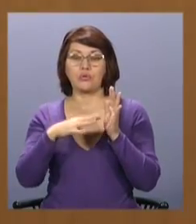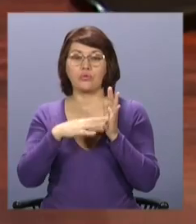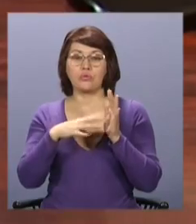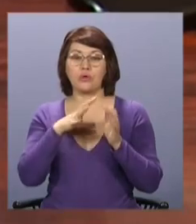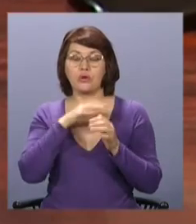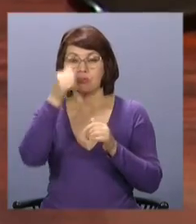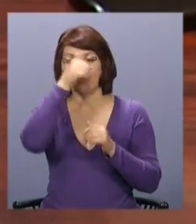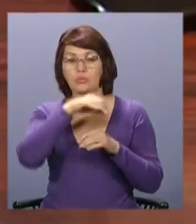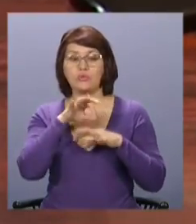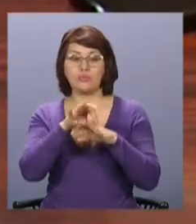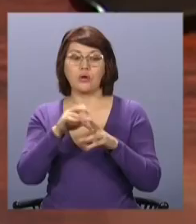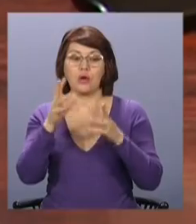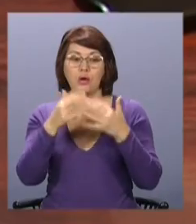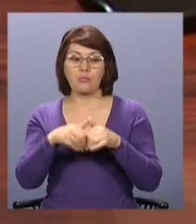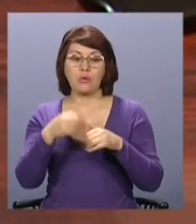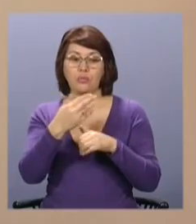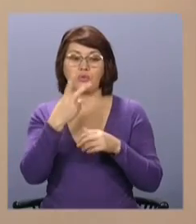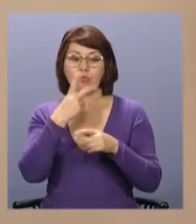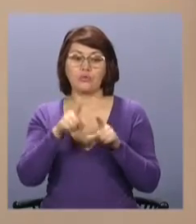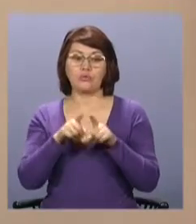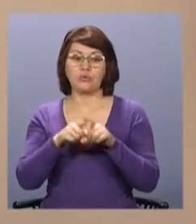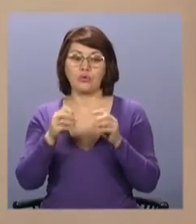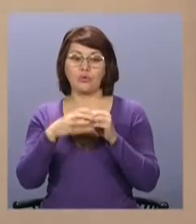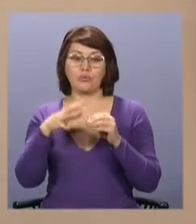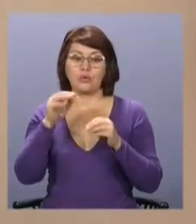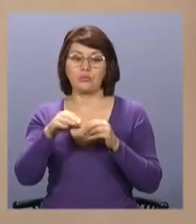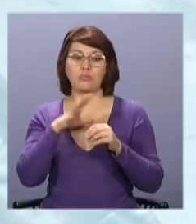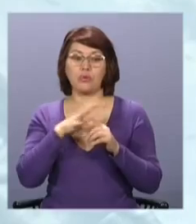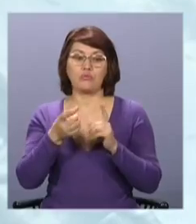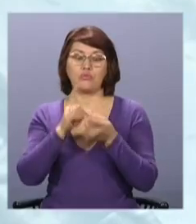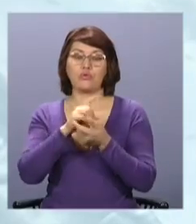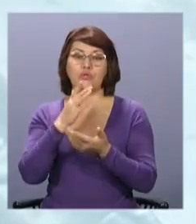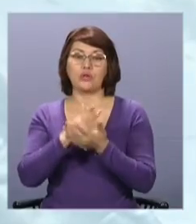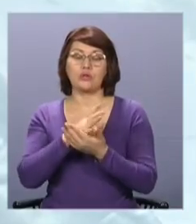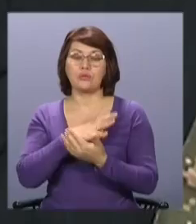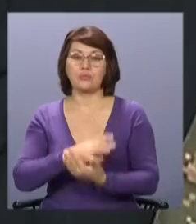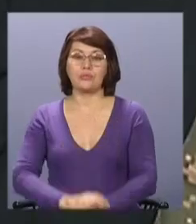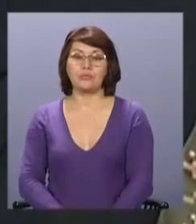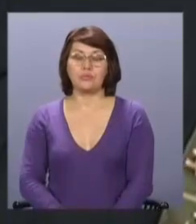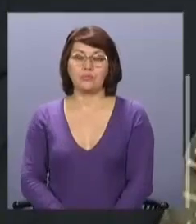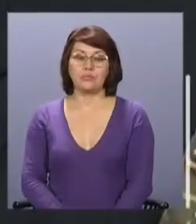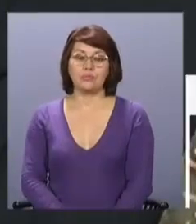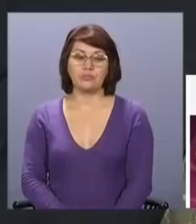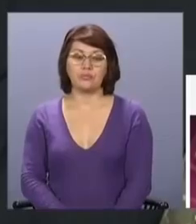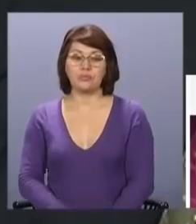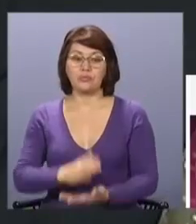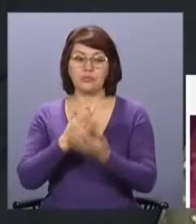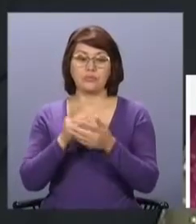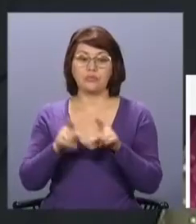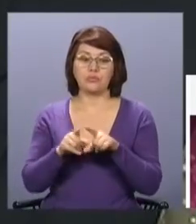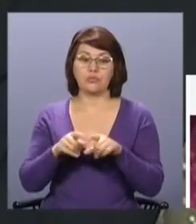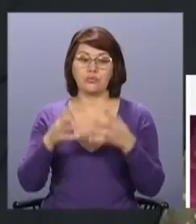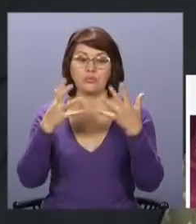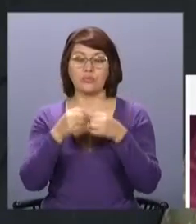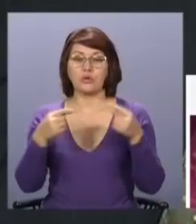жылы жүргізілген санақ бойынша бұл көрсеткіш 15 мың болып өзгертіліпті. Есть такие данные, что по их